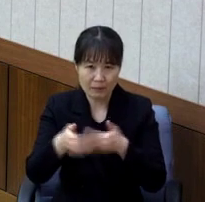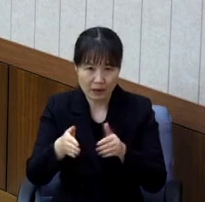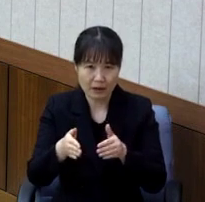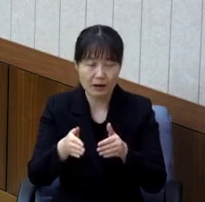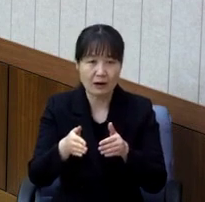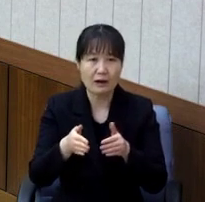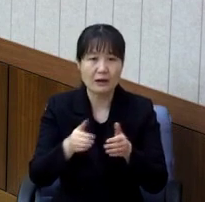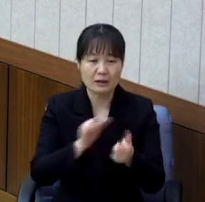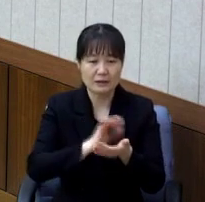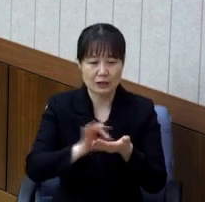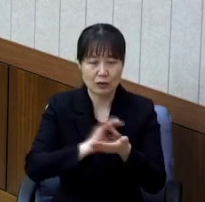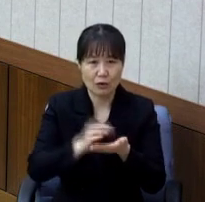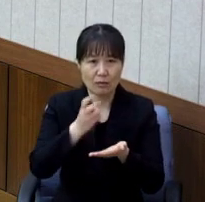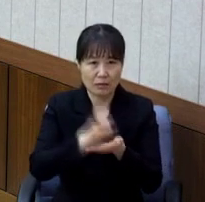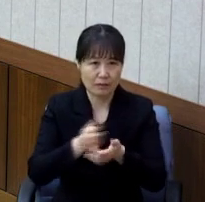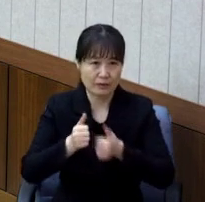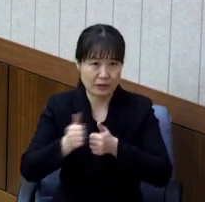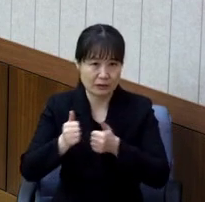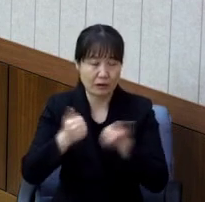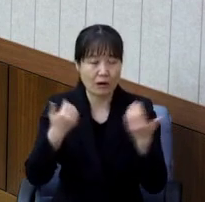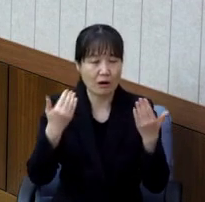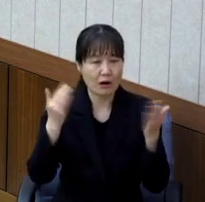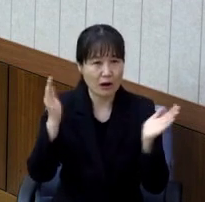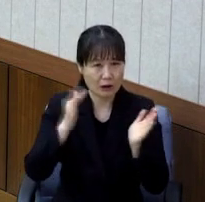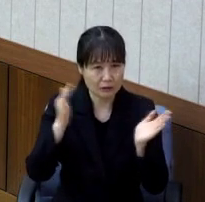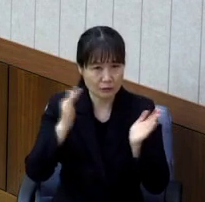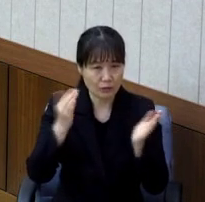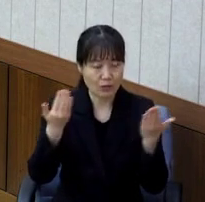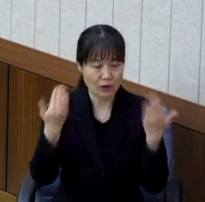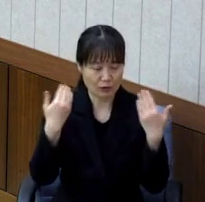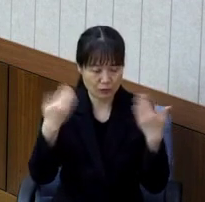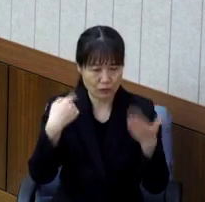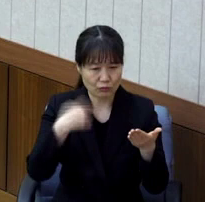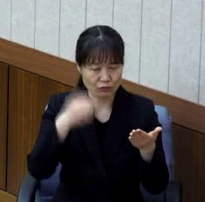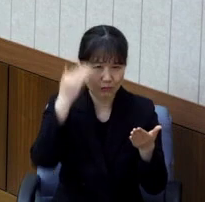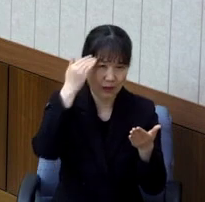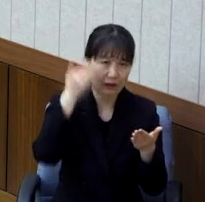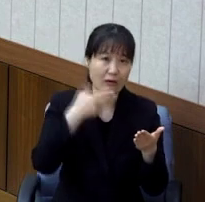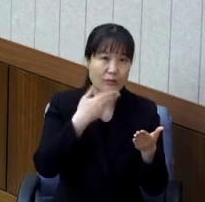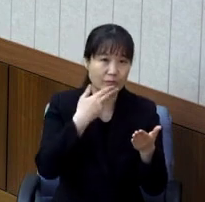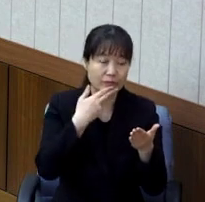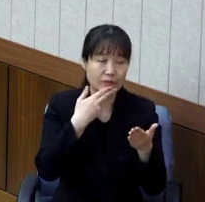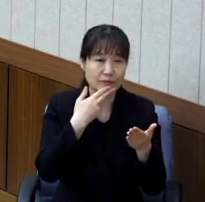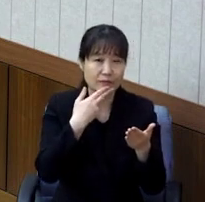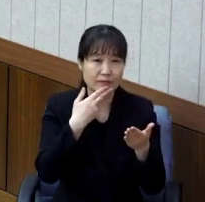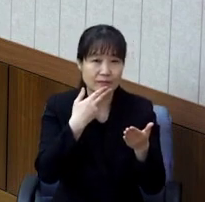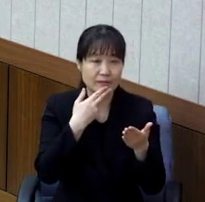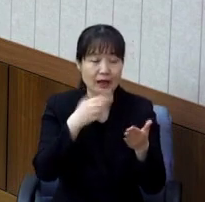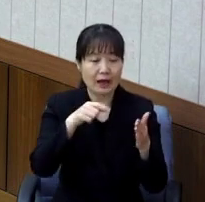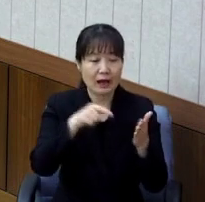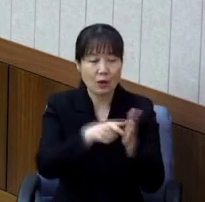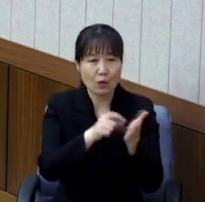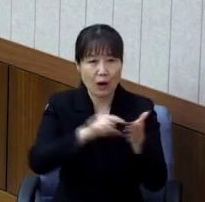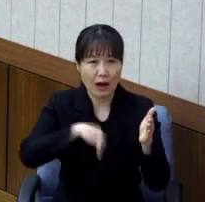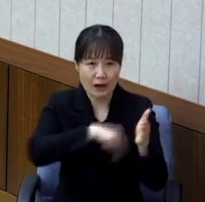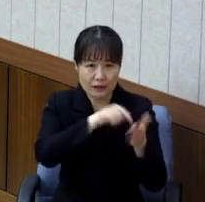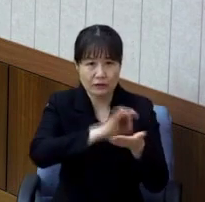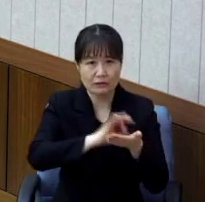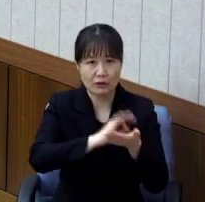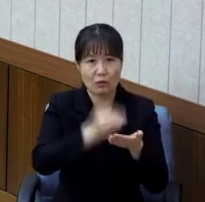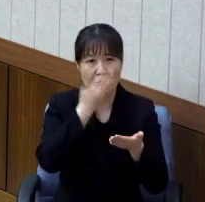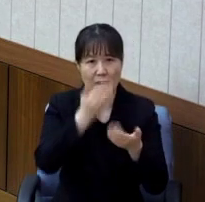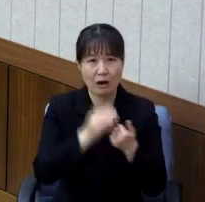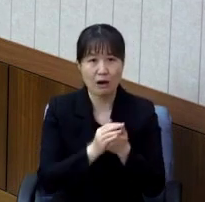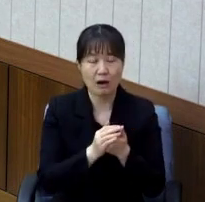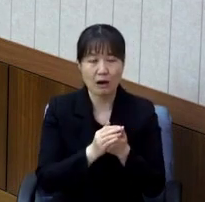따라 학교 교육에 지장을 주지않는 범위에서 학교장에 결정하도록 규정되어 있습니다 물론 학교에서 학생들의